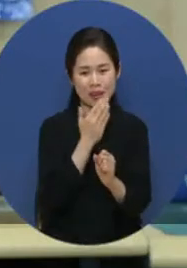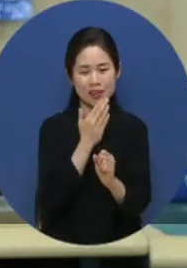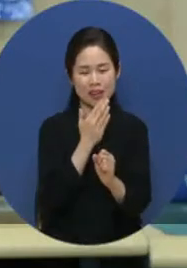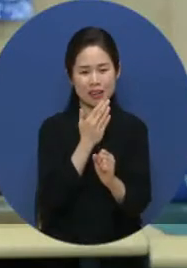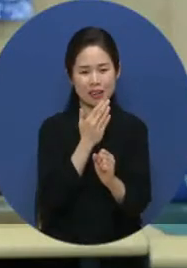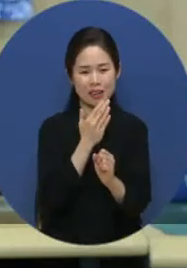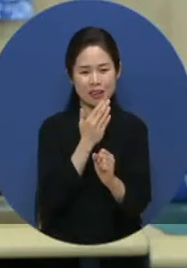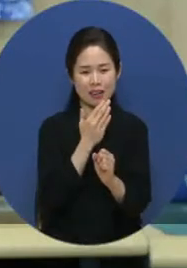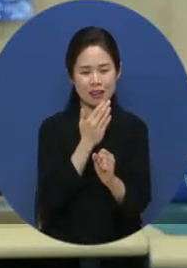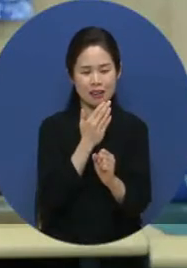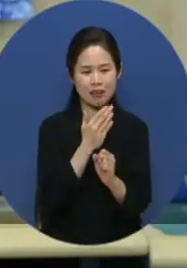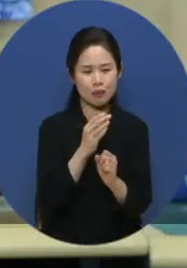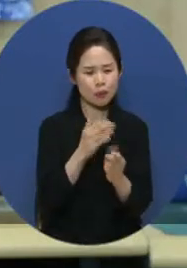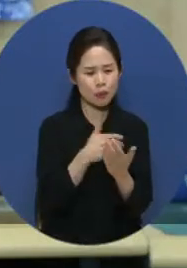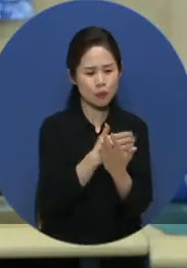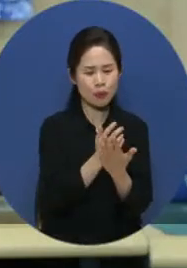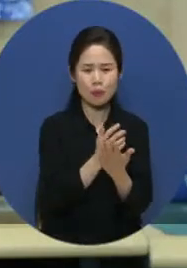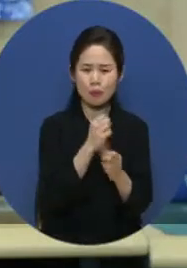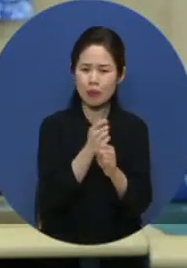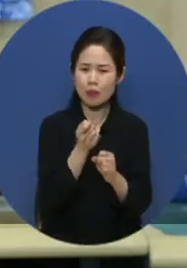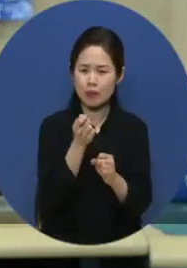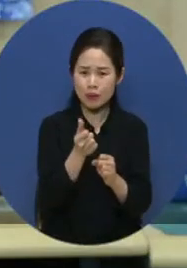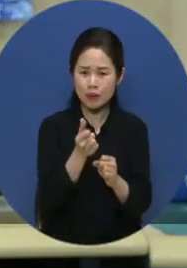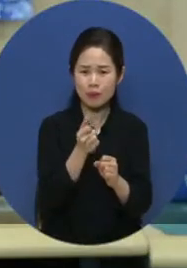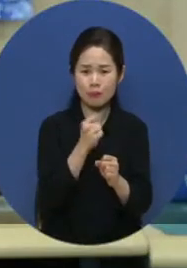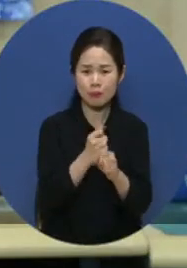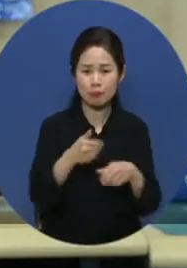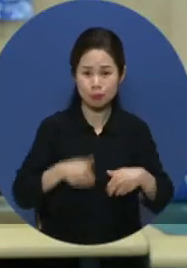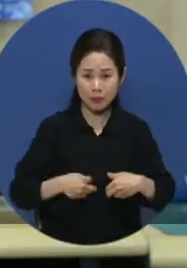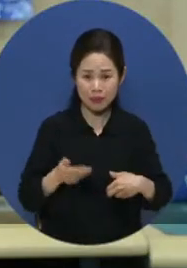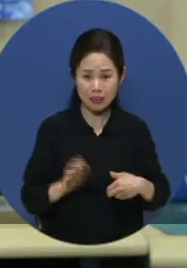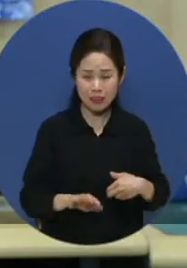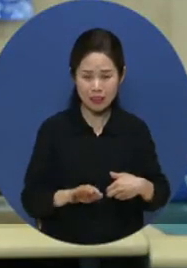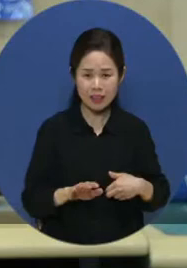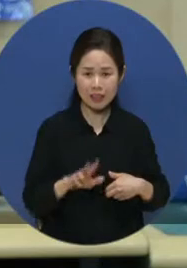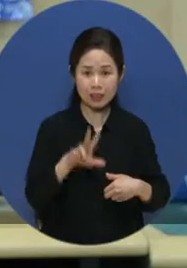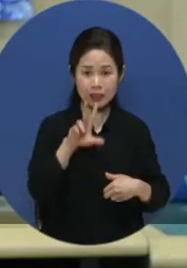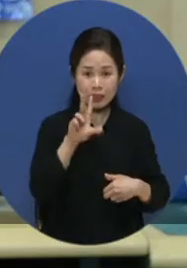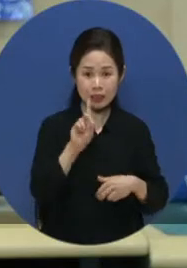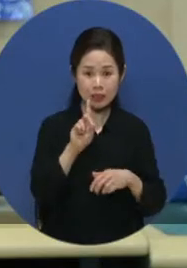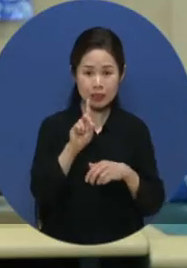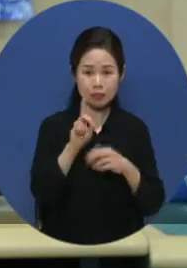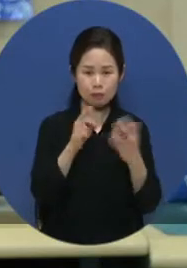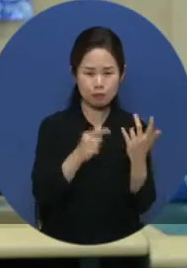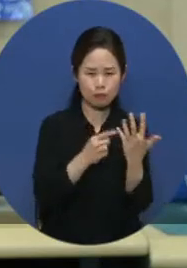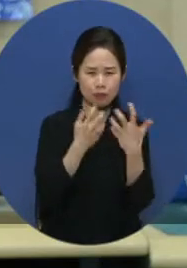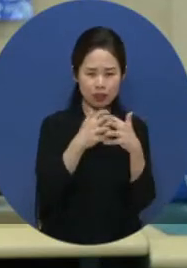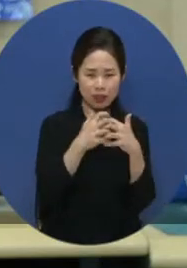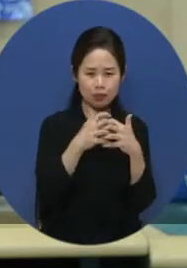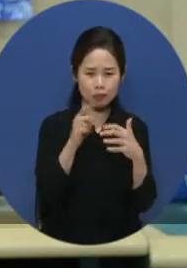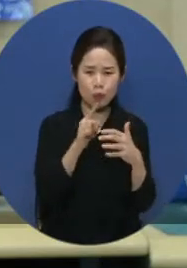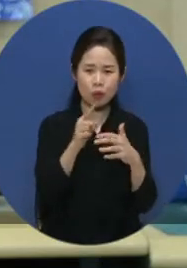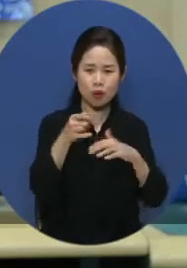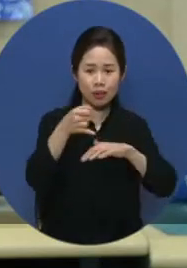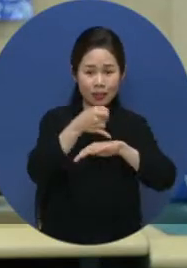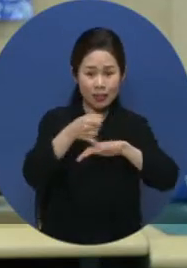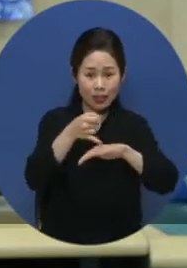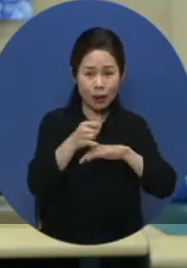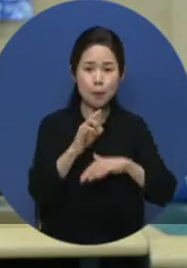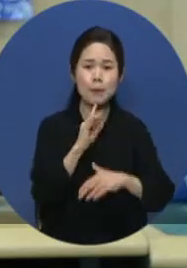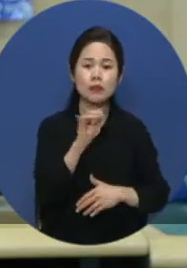소량 생산을 해야 하는 것이 기본인데 3D 프린터는 도면을 만들기만 하면 도면 설계만 하게 되면 그걸